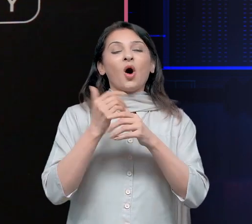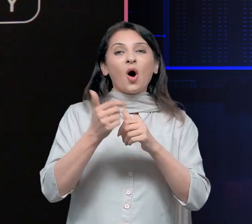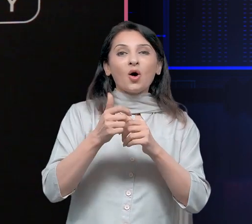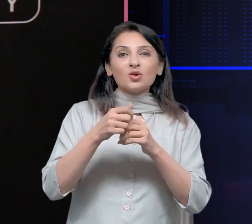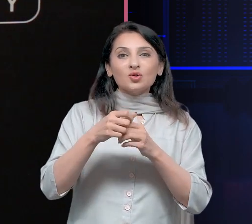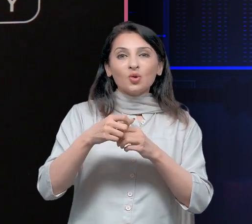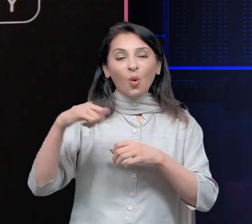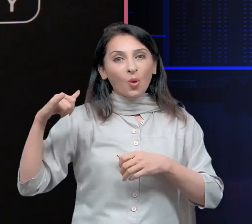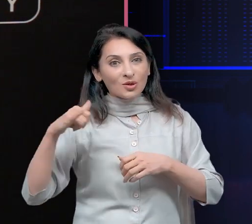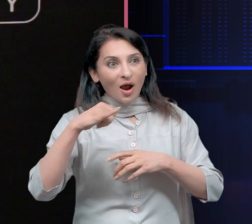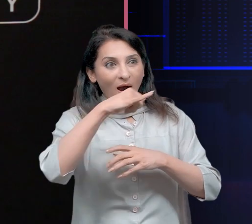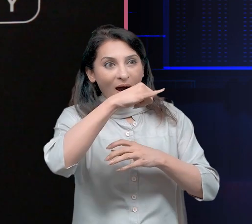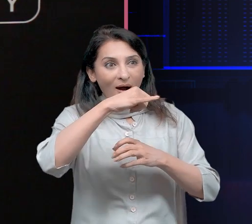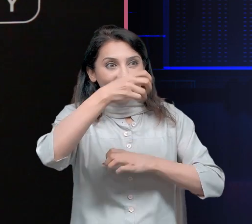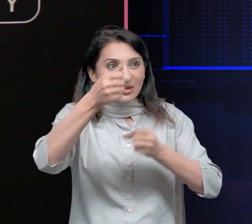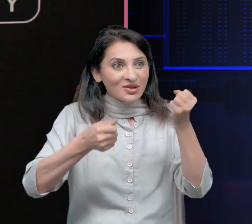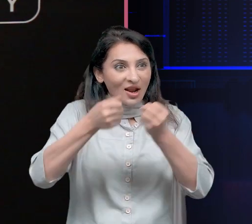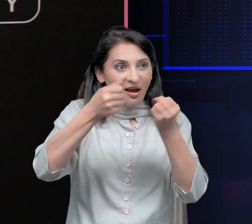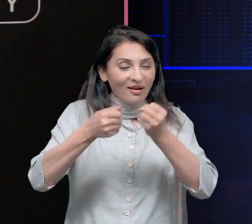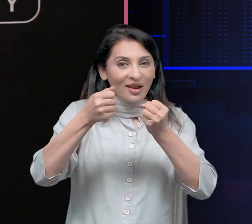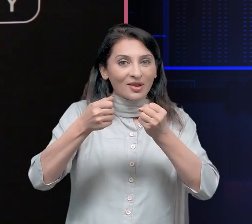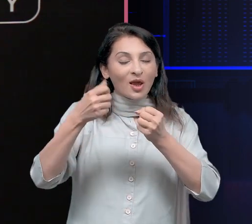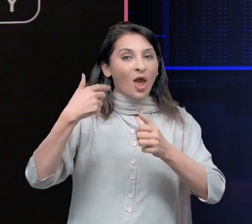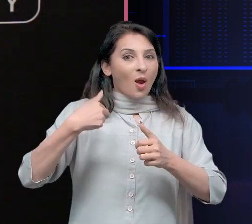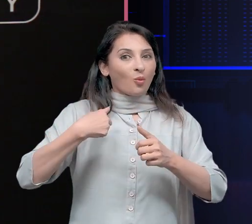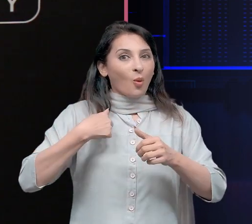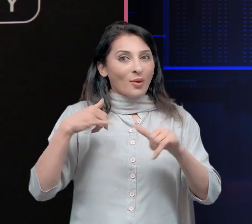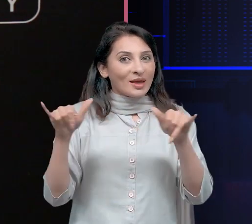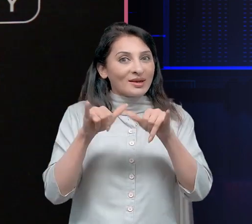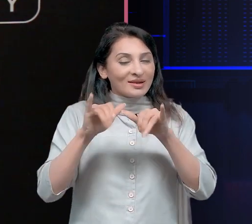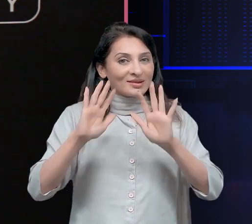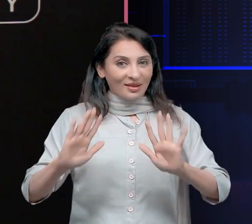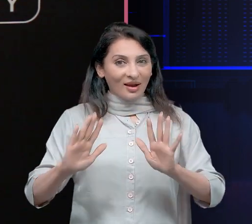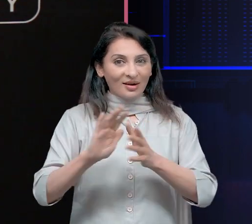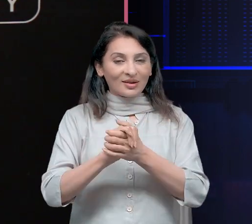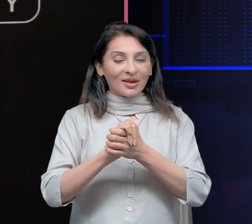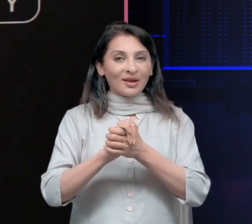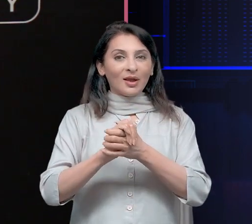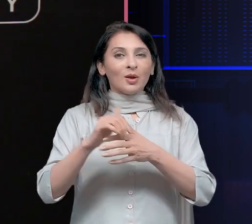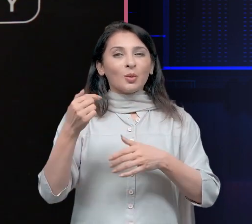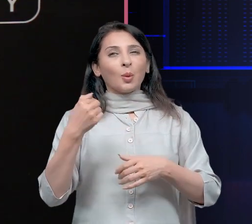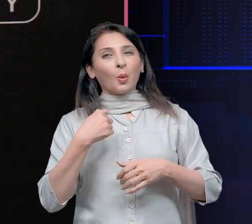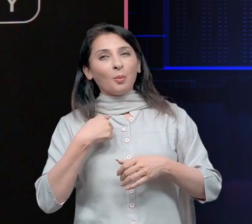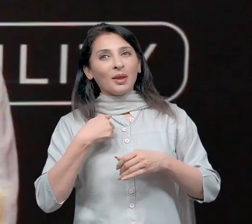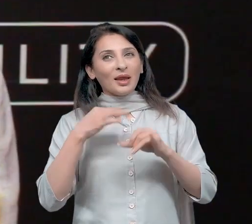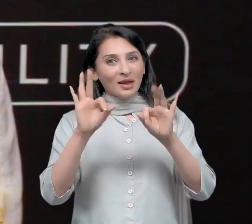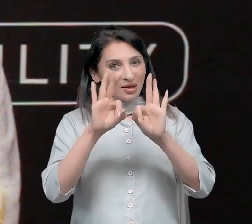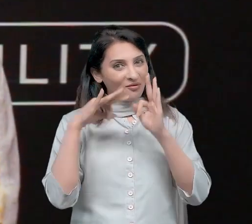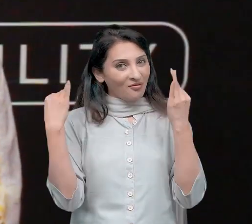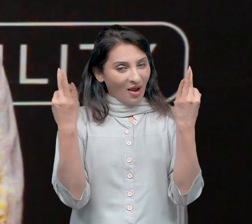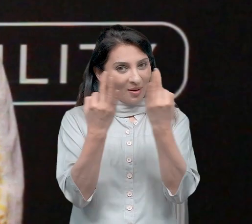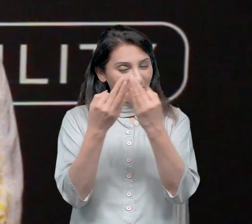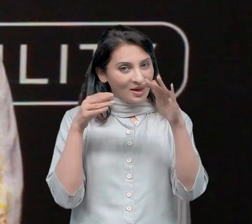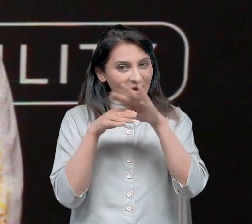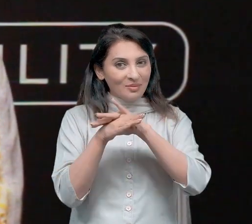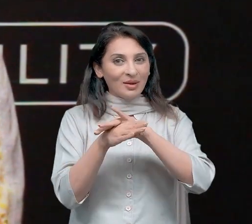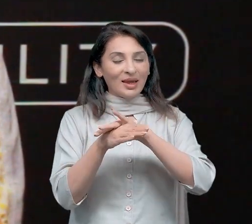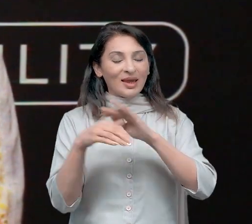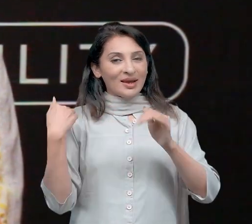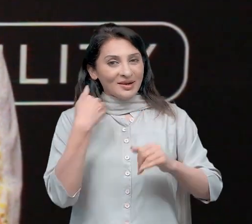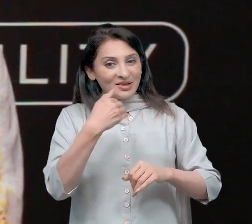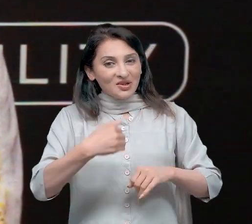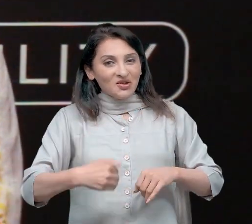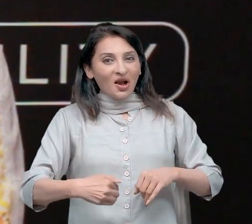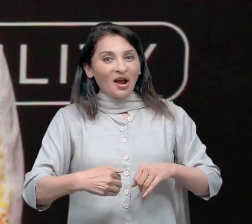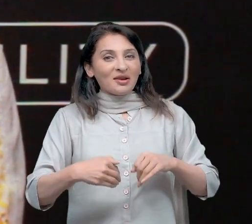तो उन्होंने फ़्लाई किया था। तो इस वजह से मेरी फ़ैमिली में चाइना का हमेशा एक अच्छा इमेज रहा है। तो इस